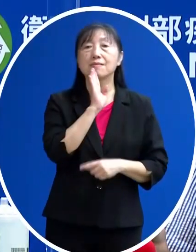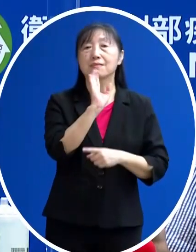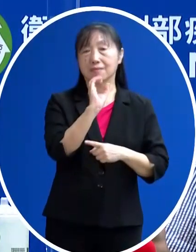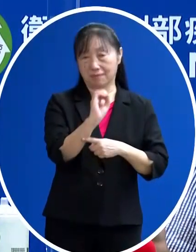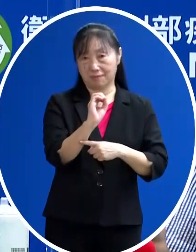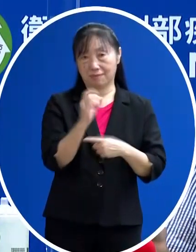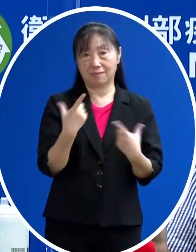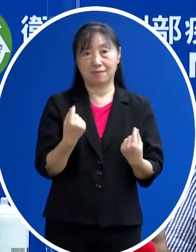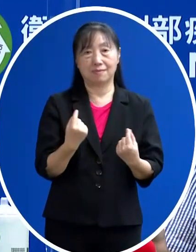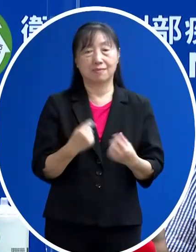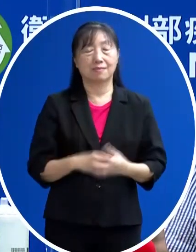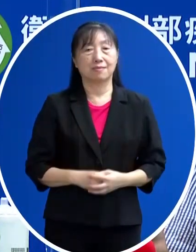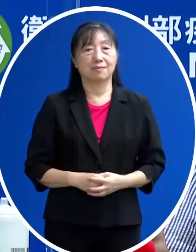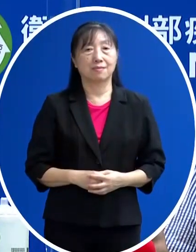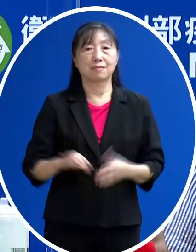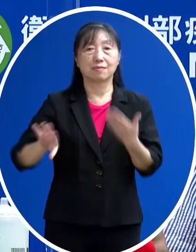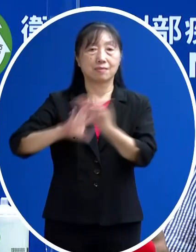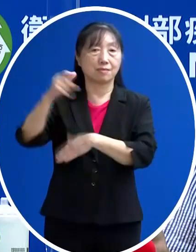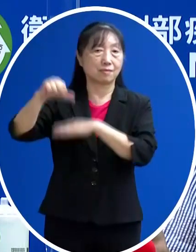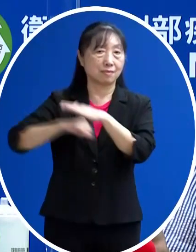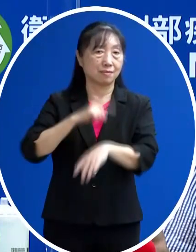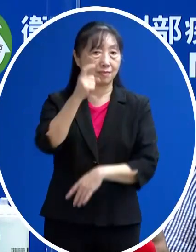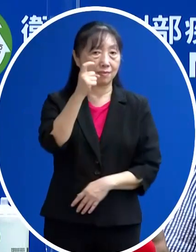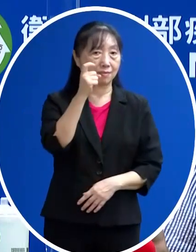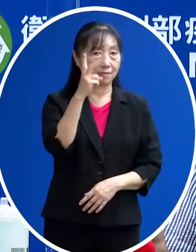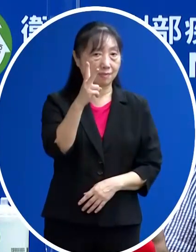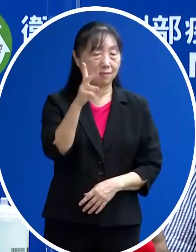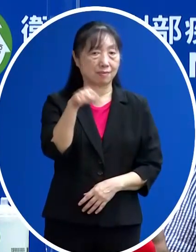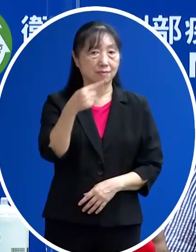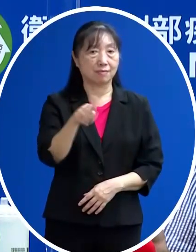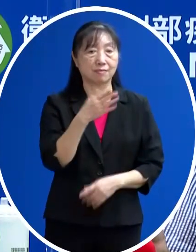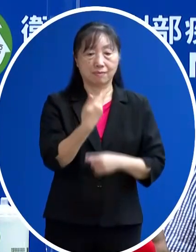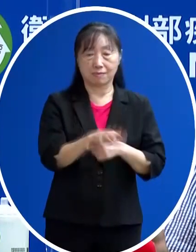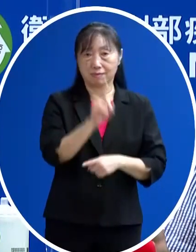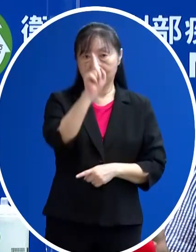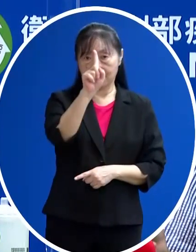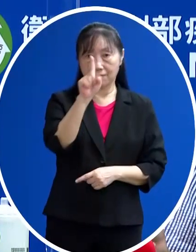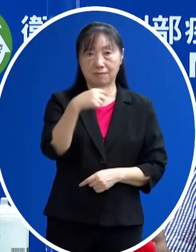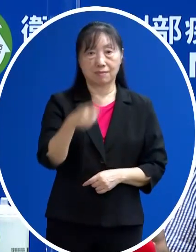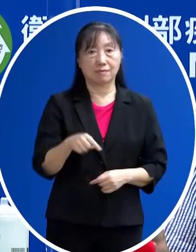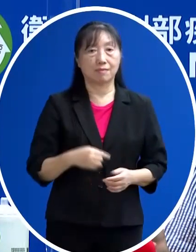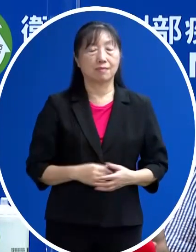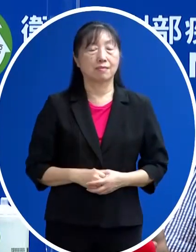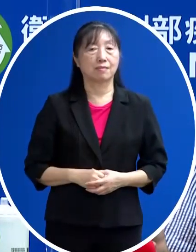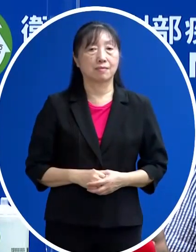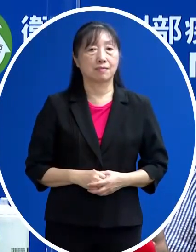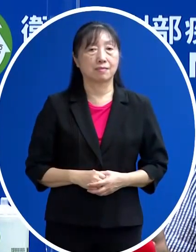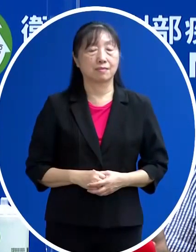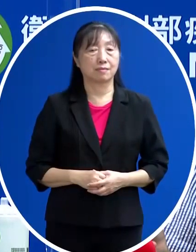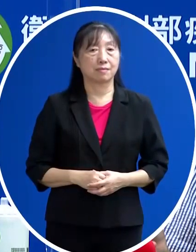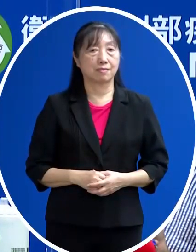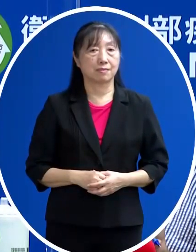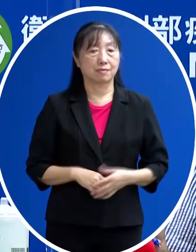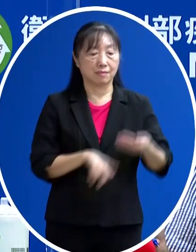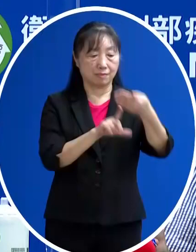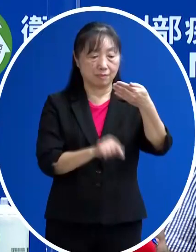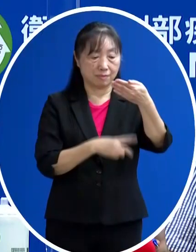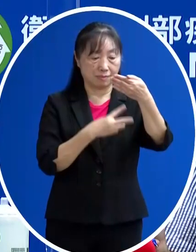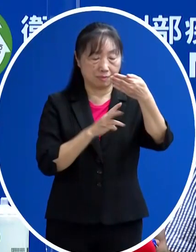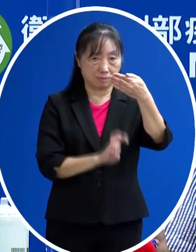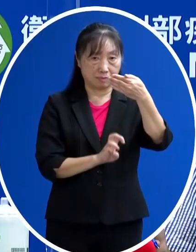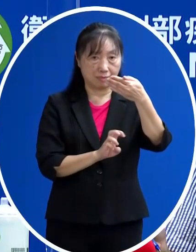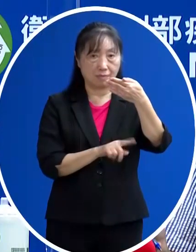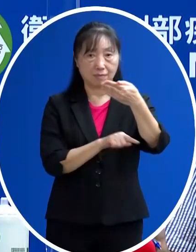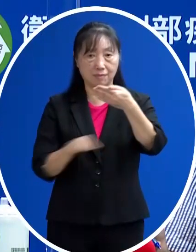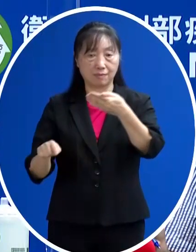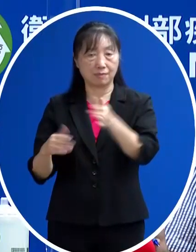本土案例。那境外移入的部分有12例，死亡个案有1例。那我们是从9月30